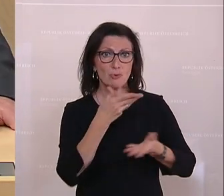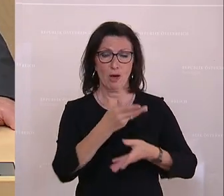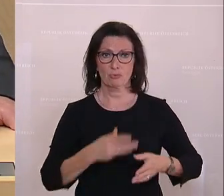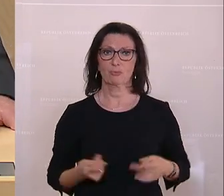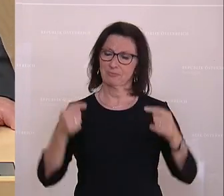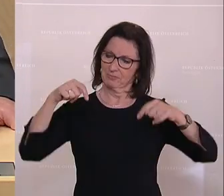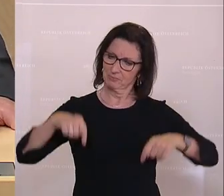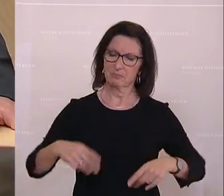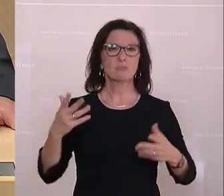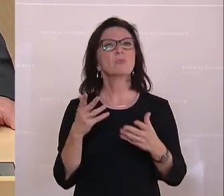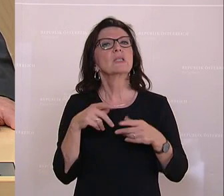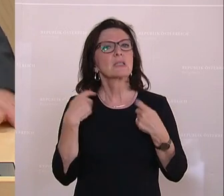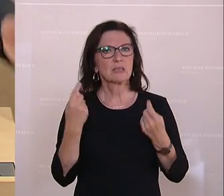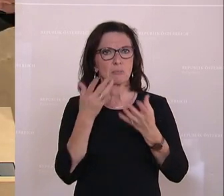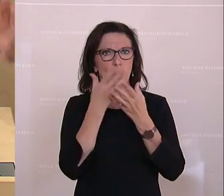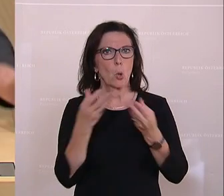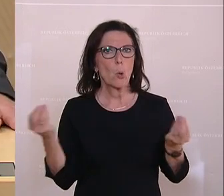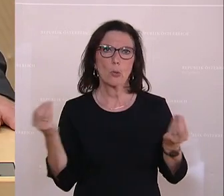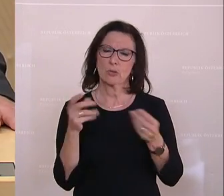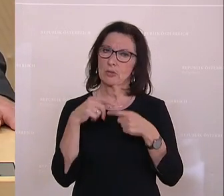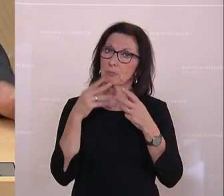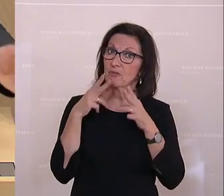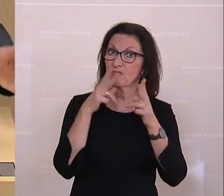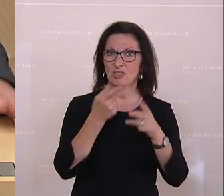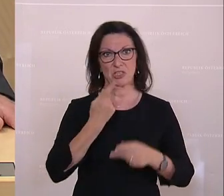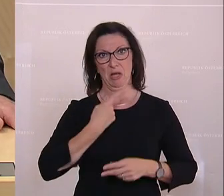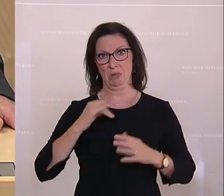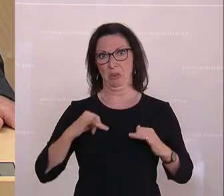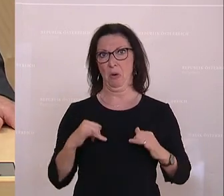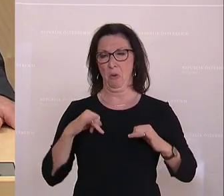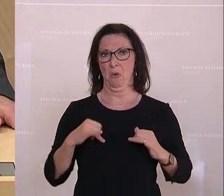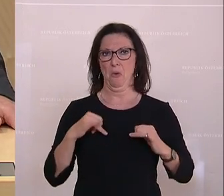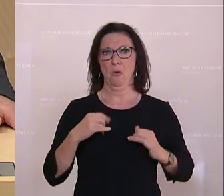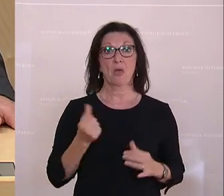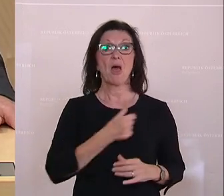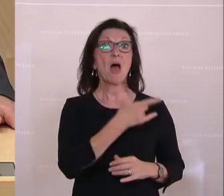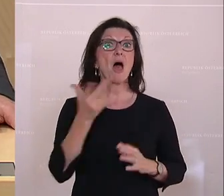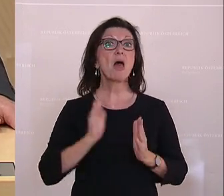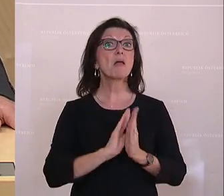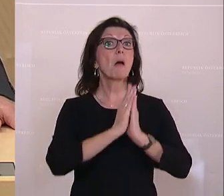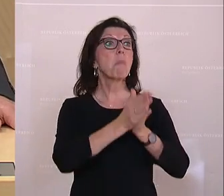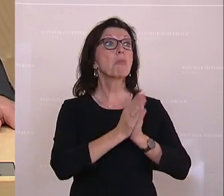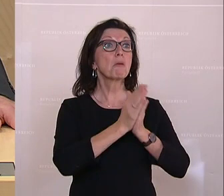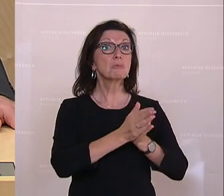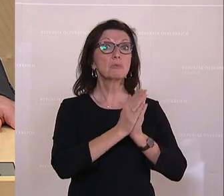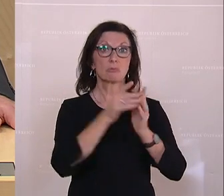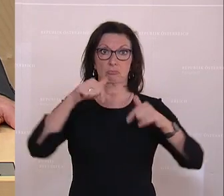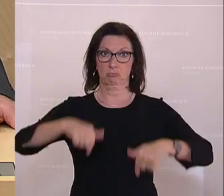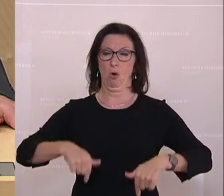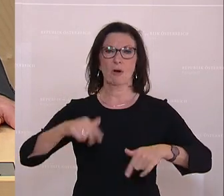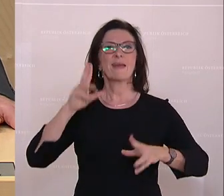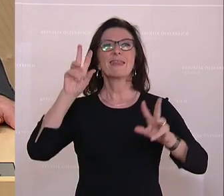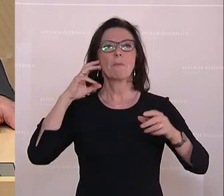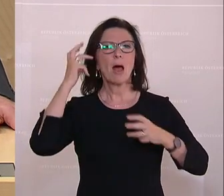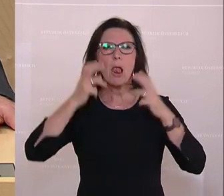hier Wege und Lösungen zu finden. Gerade als Tiroler muss ich sagen, in einem Jahr haben wir einige Petitionen schon eingebracht, was das Thema Lärmschutz und